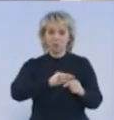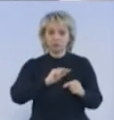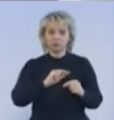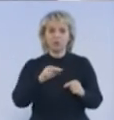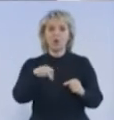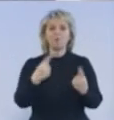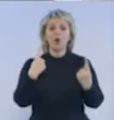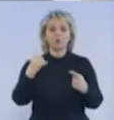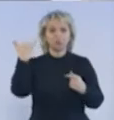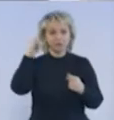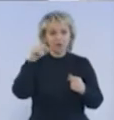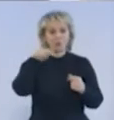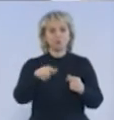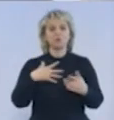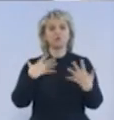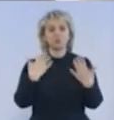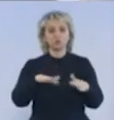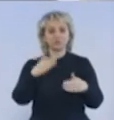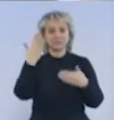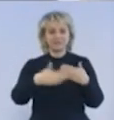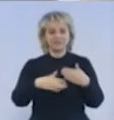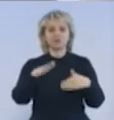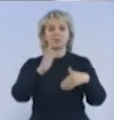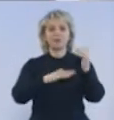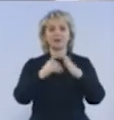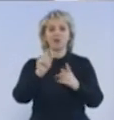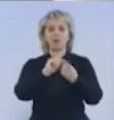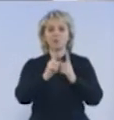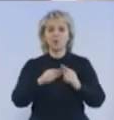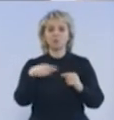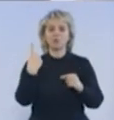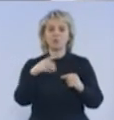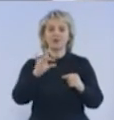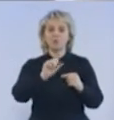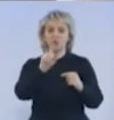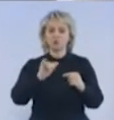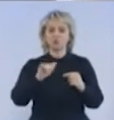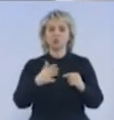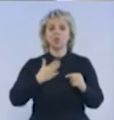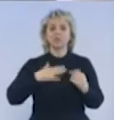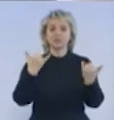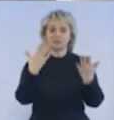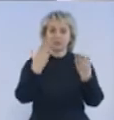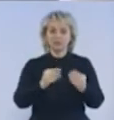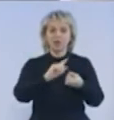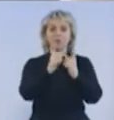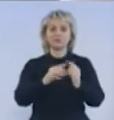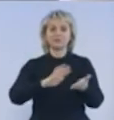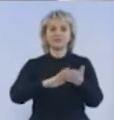По крупному рогатому скоту мы уже завершили практически обработки по первому разу. У нас на сегодняшний день